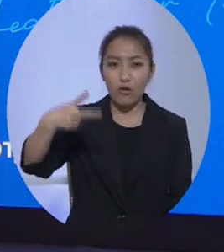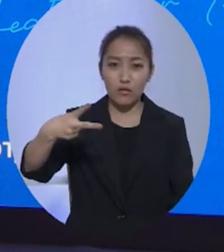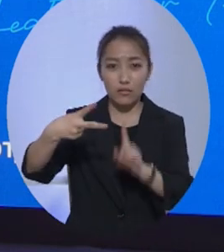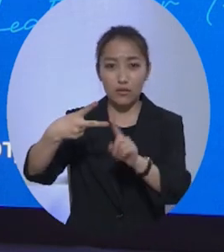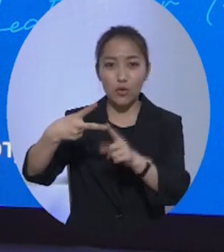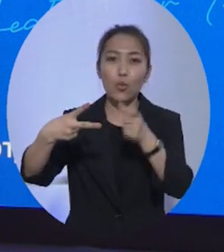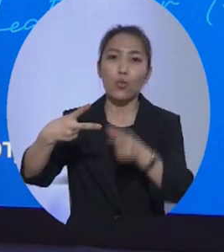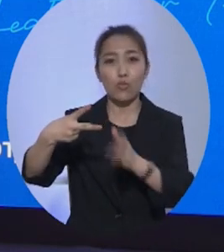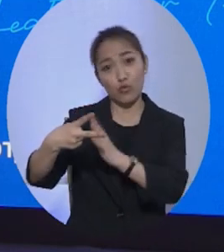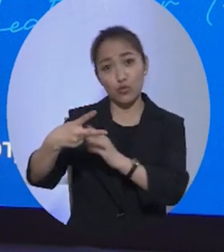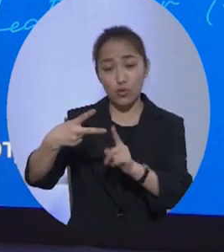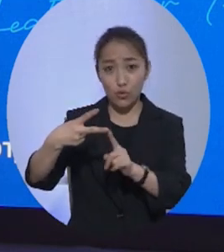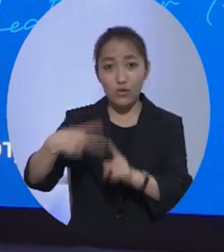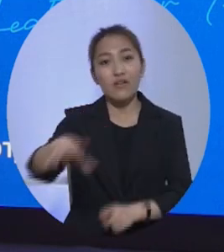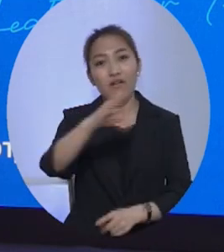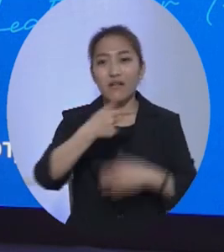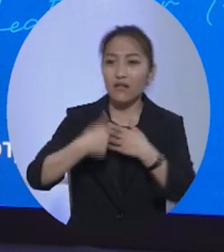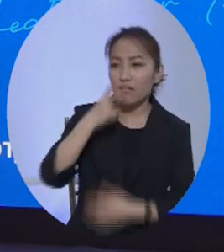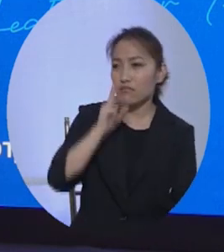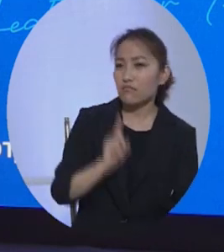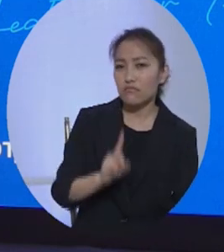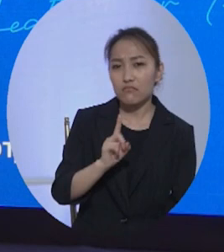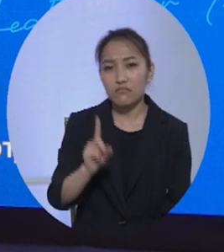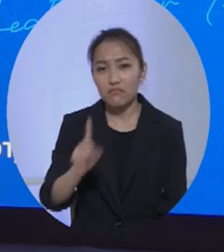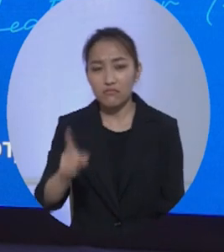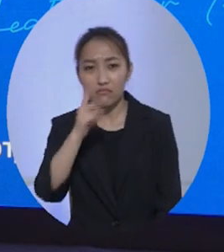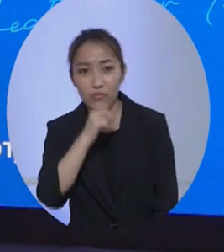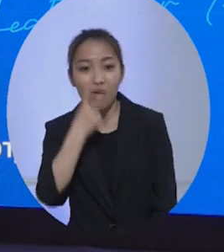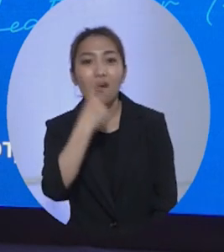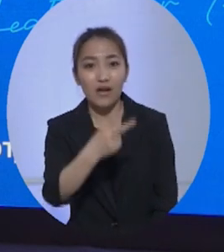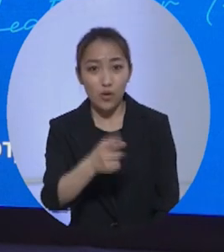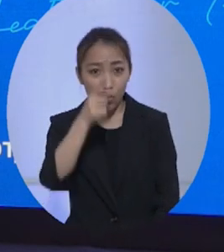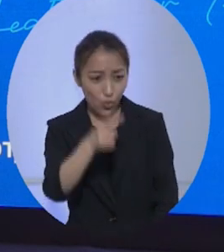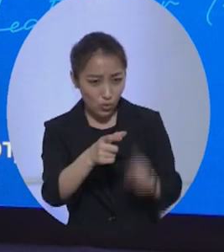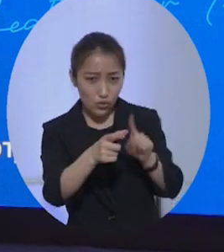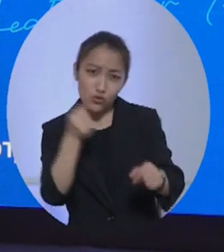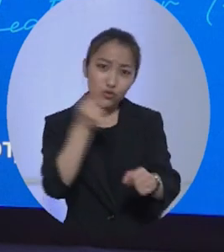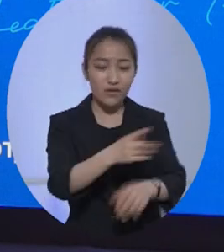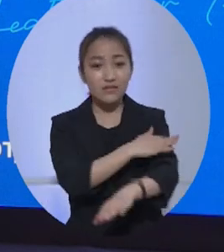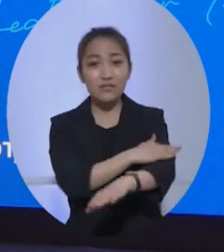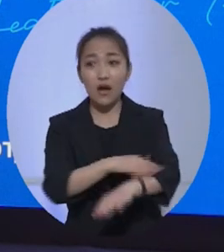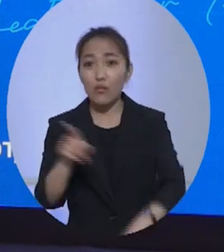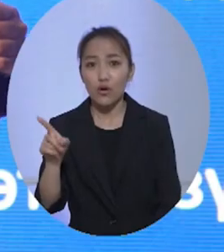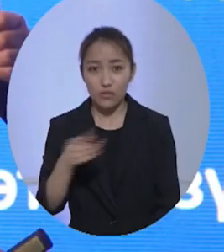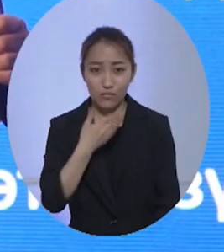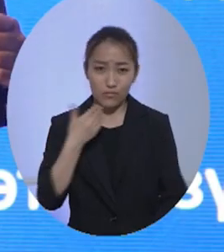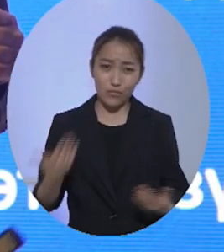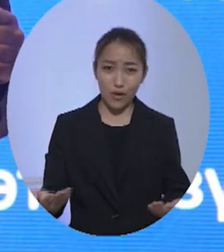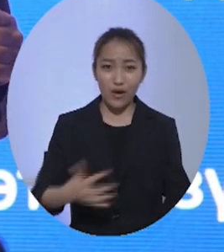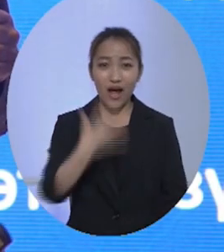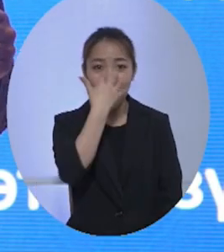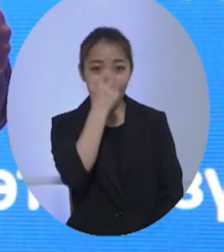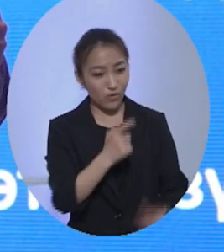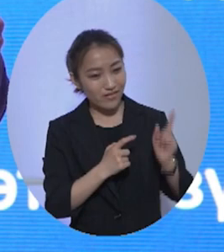Одоо таанар гараа далхаад үзээрэй. Алхаад явах төр хүний явах замыг тавьж өгөөгүй гэдэг. Нөгөө хараагүй хүн явах гэтэр зам